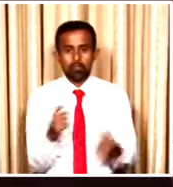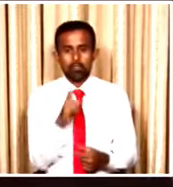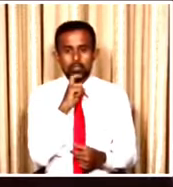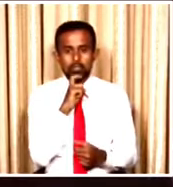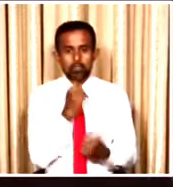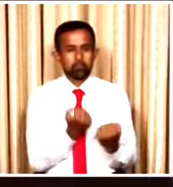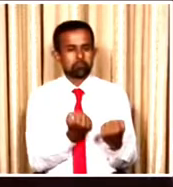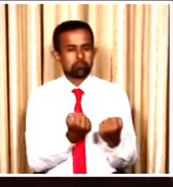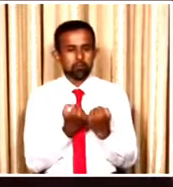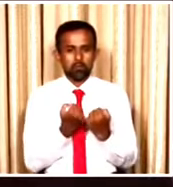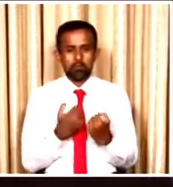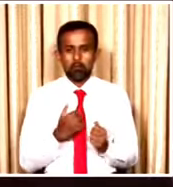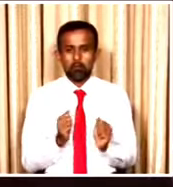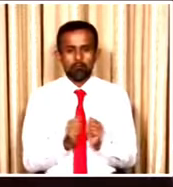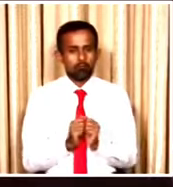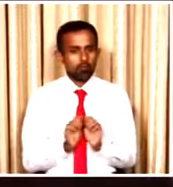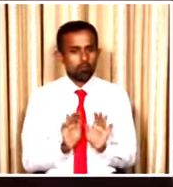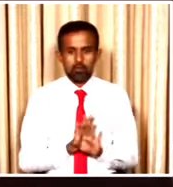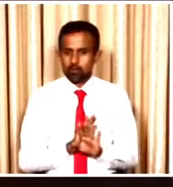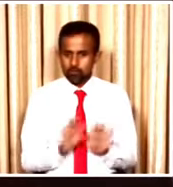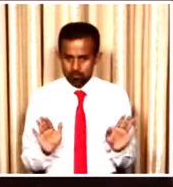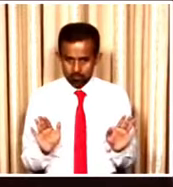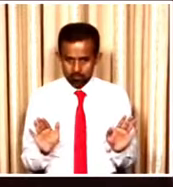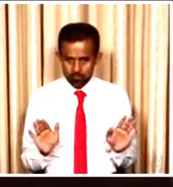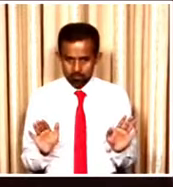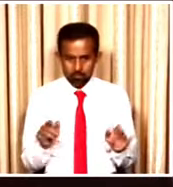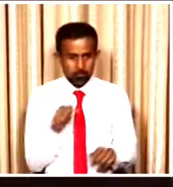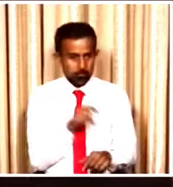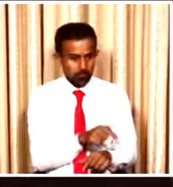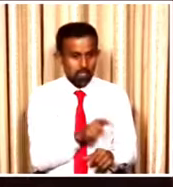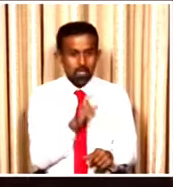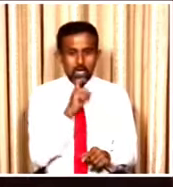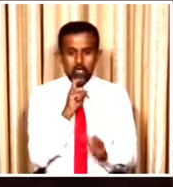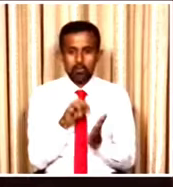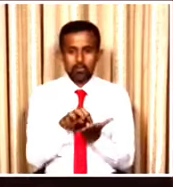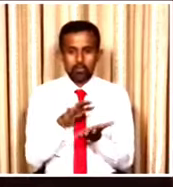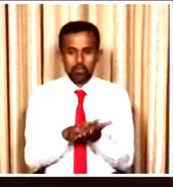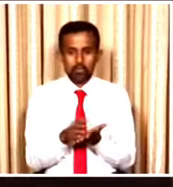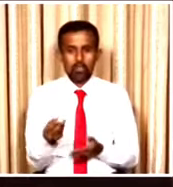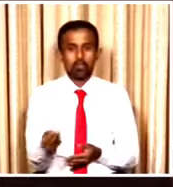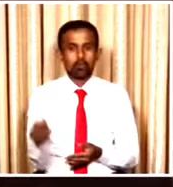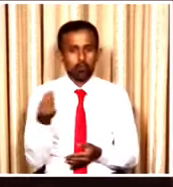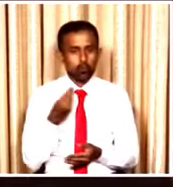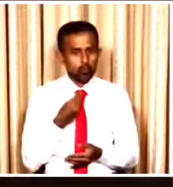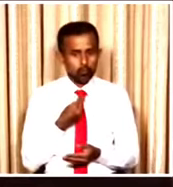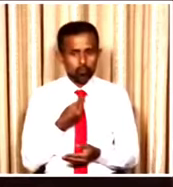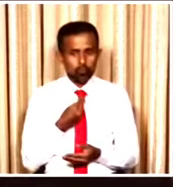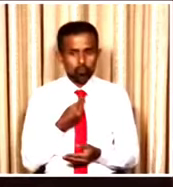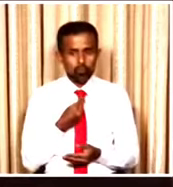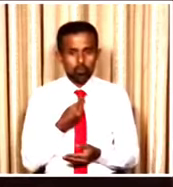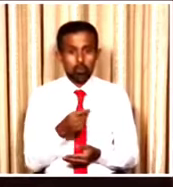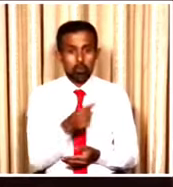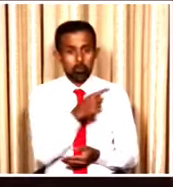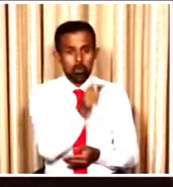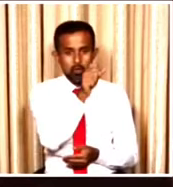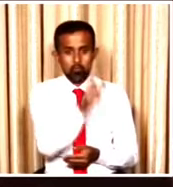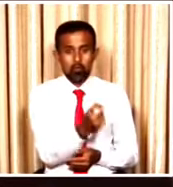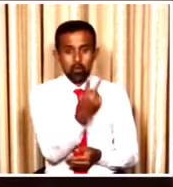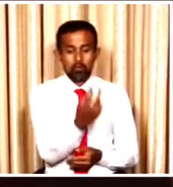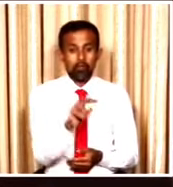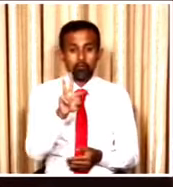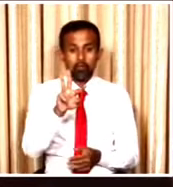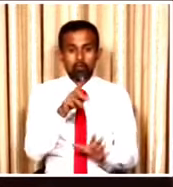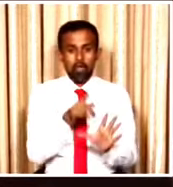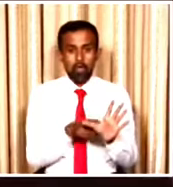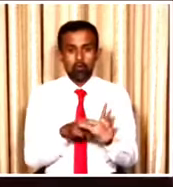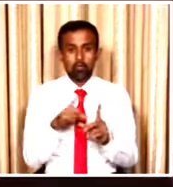අභියෝග කරලා අපි කටයුතු කරන්නේ නැහැ. මේ නඩු තීන්දුව ලබා දීලා තිබෙන්නේ මෙතුමා 2023